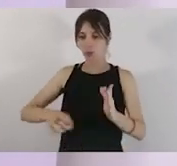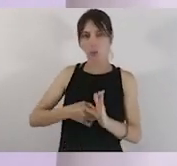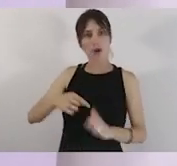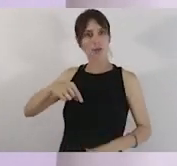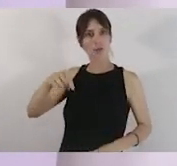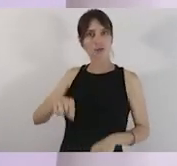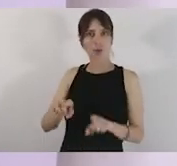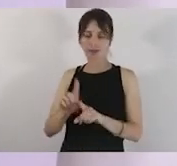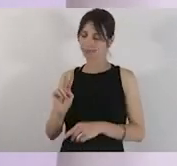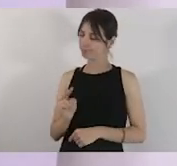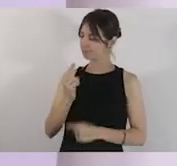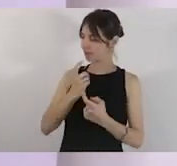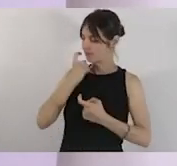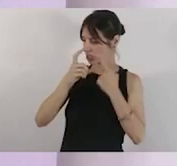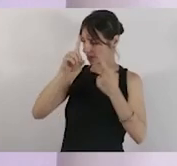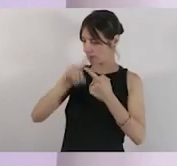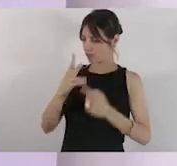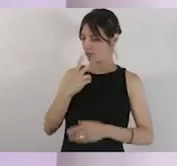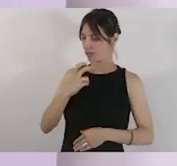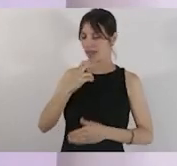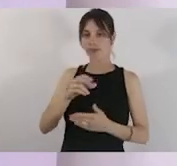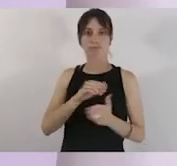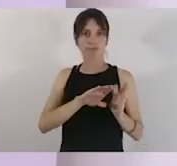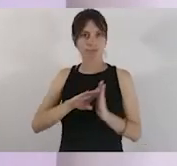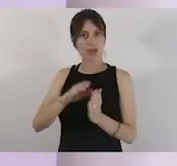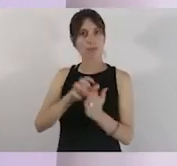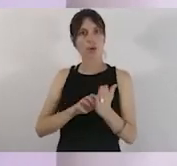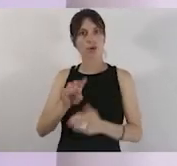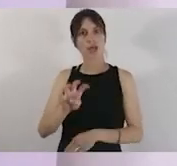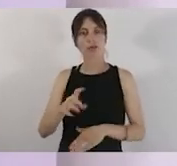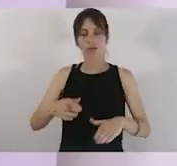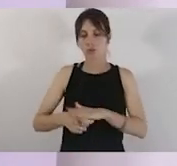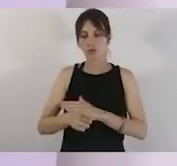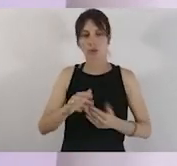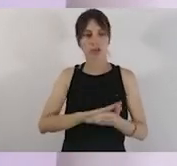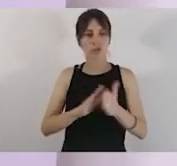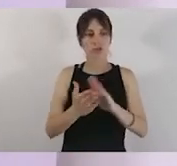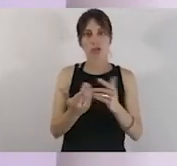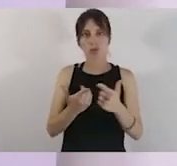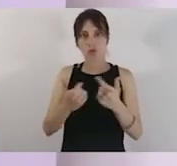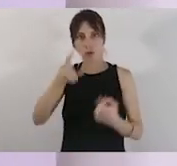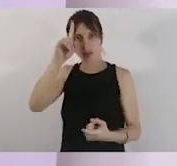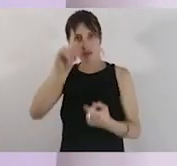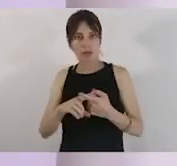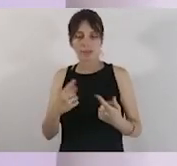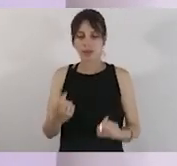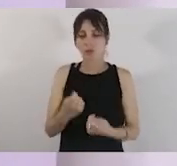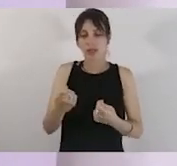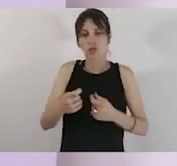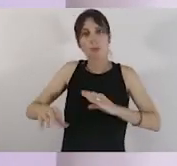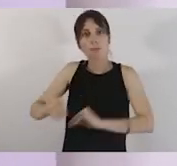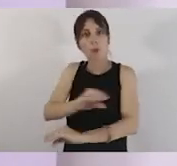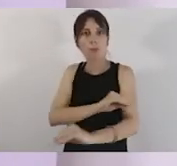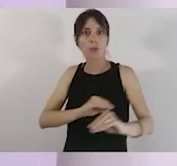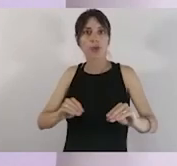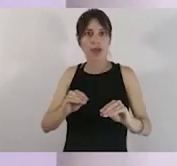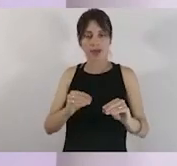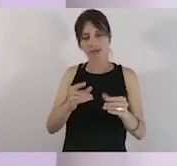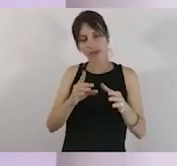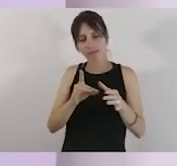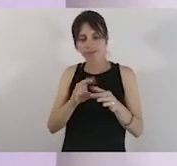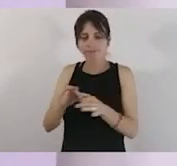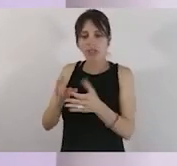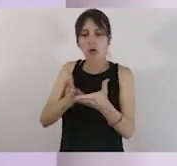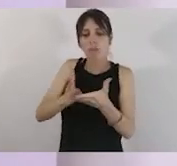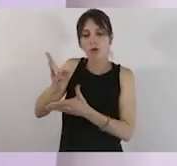sur la citoyenneté. Et le rapport 40, c'est des subventions plutôt à des associations d'éducation populaire portant des projets sur les centres aérés